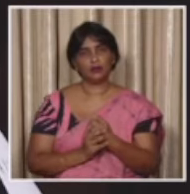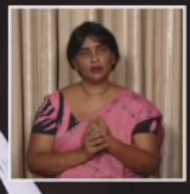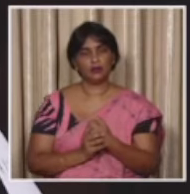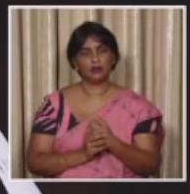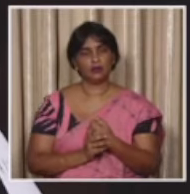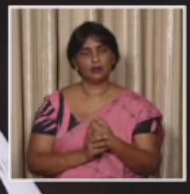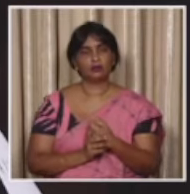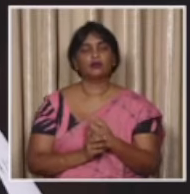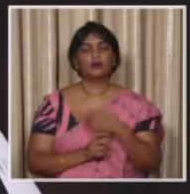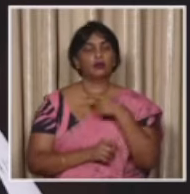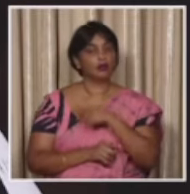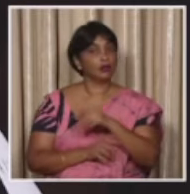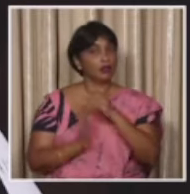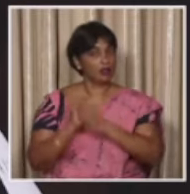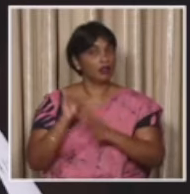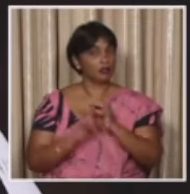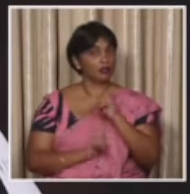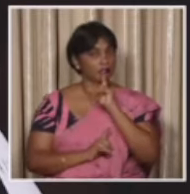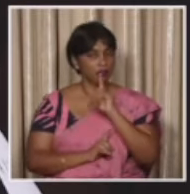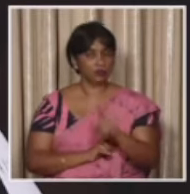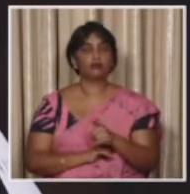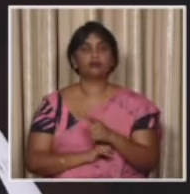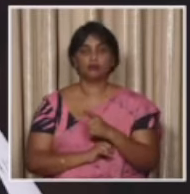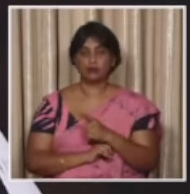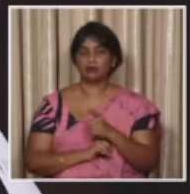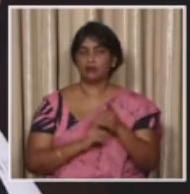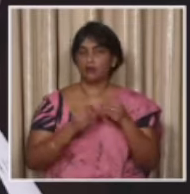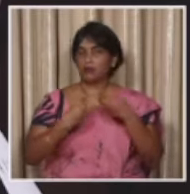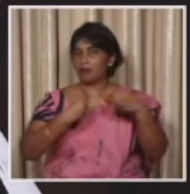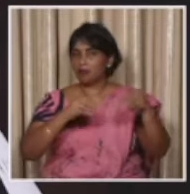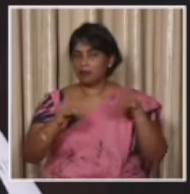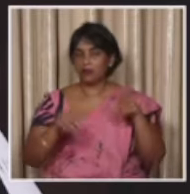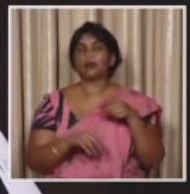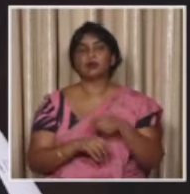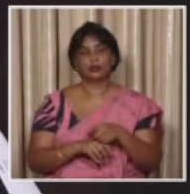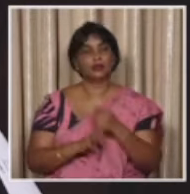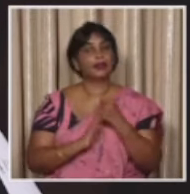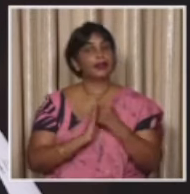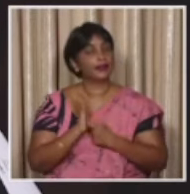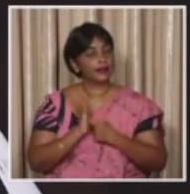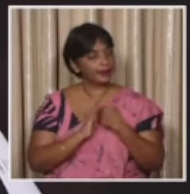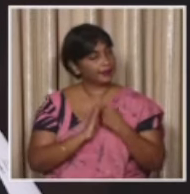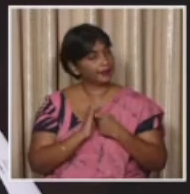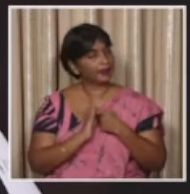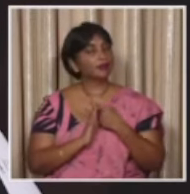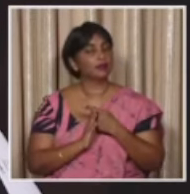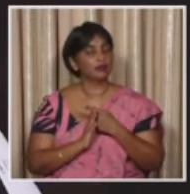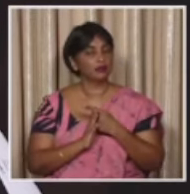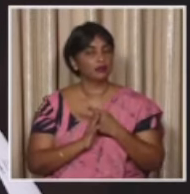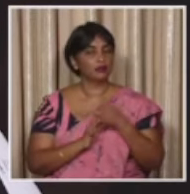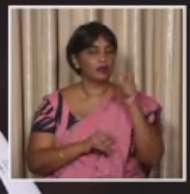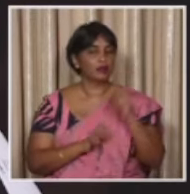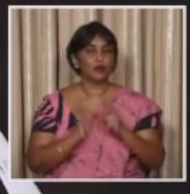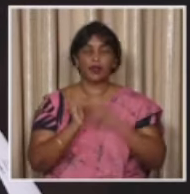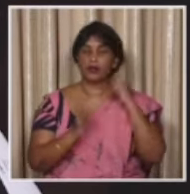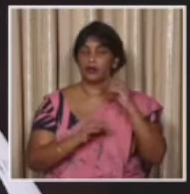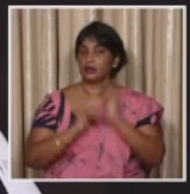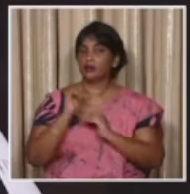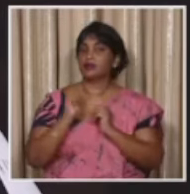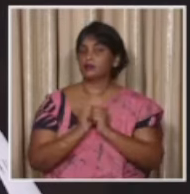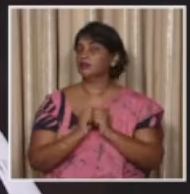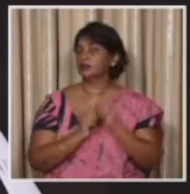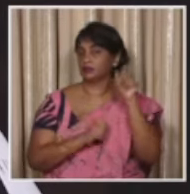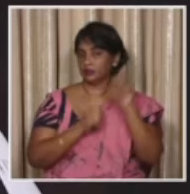හැකියාව ලැබෙනවා මයික්‍රෝ මැනේජ් කරන්න රෙගුලේටරවයි නැෂනල් සිස්ටම්